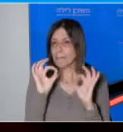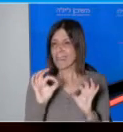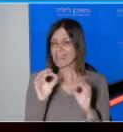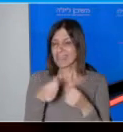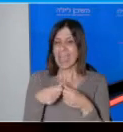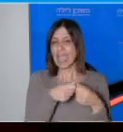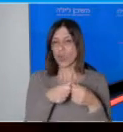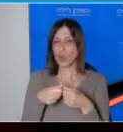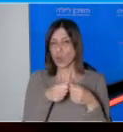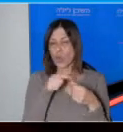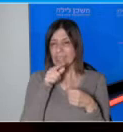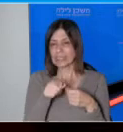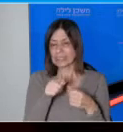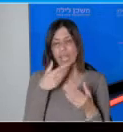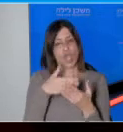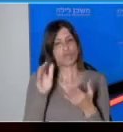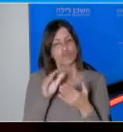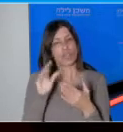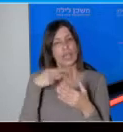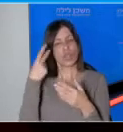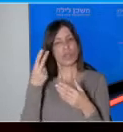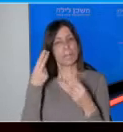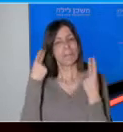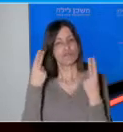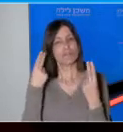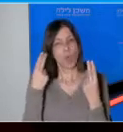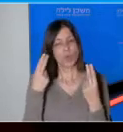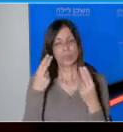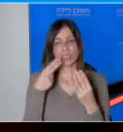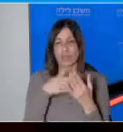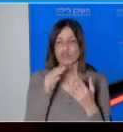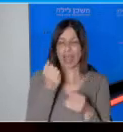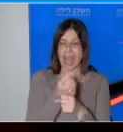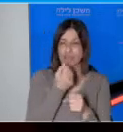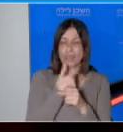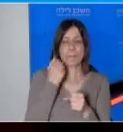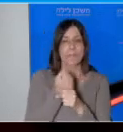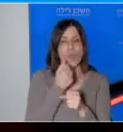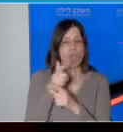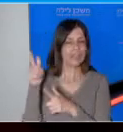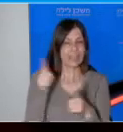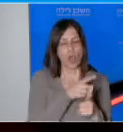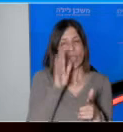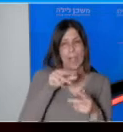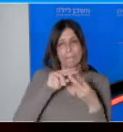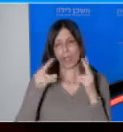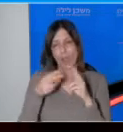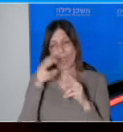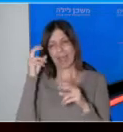הזה, ארגון דאש, המשיך להיות משמעותי, המשיך להוציא פעולות טרור, גם בעולם הערבי וגם מחוצה